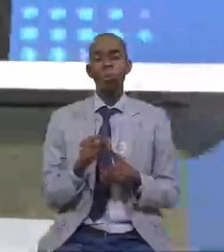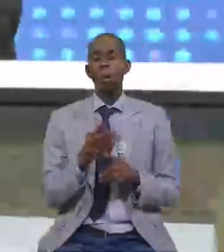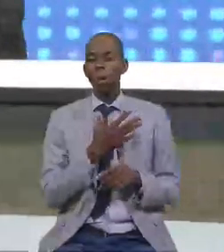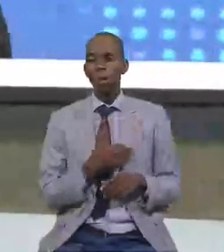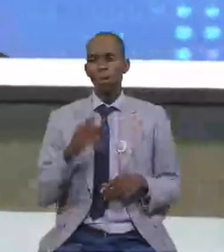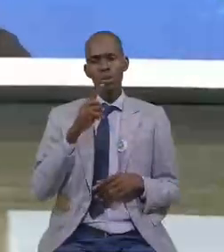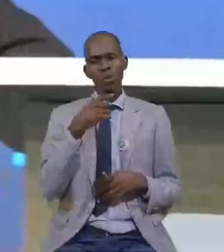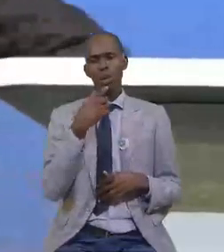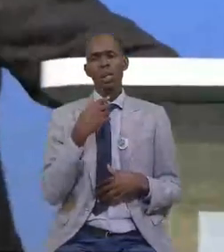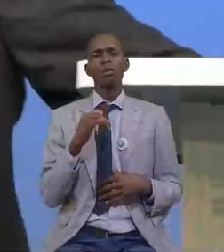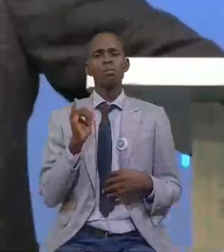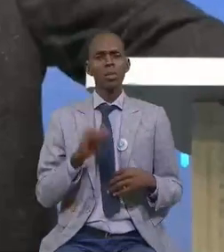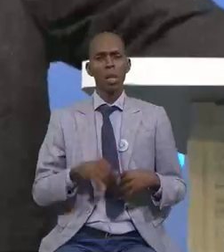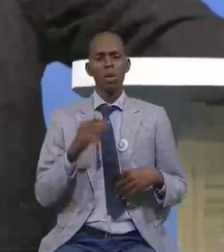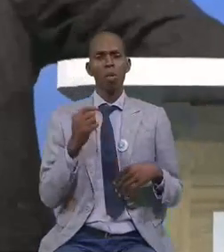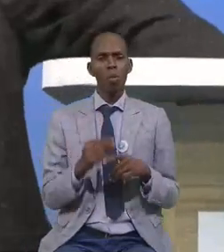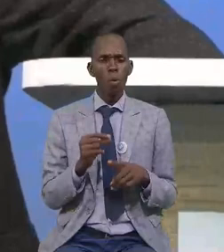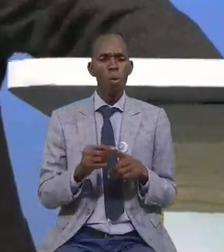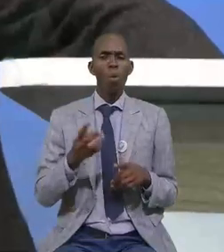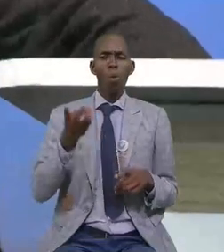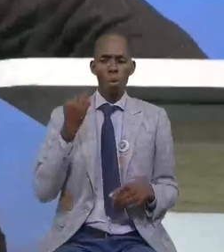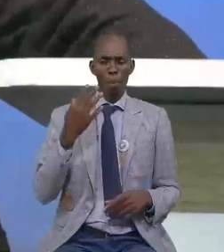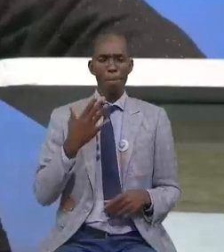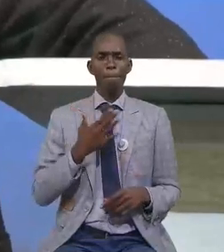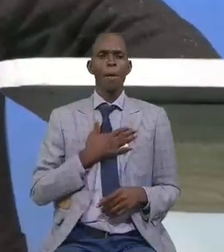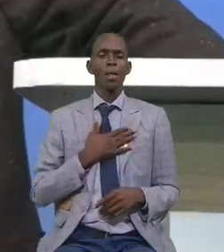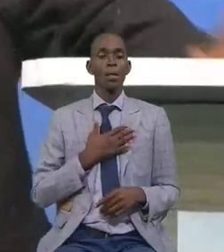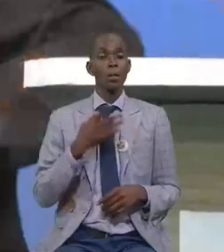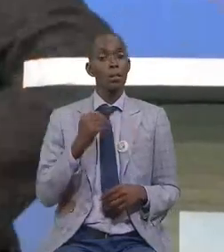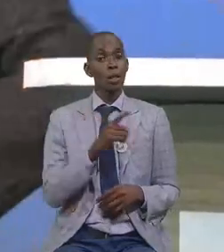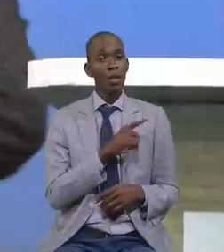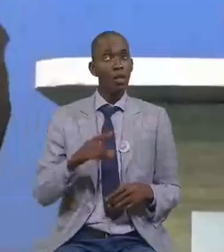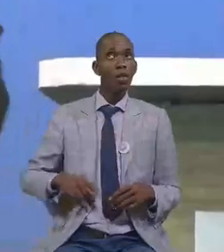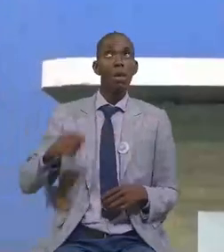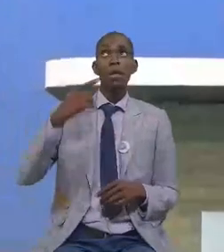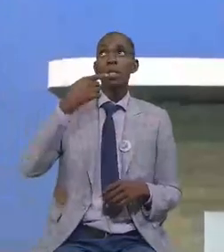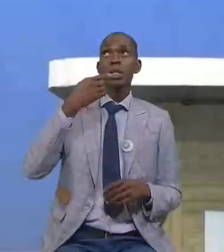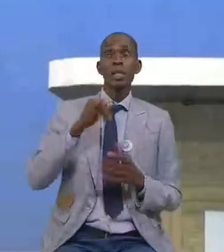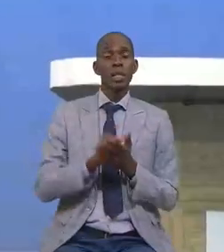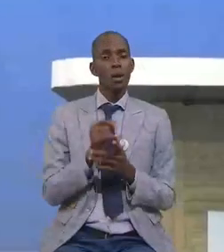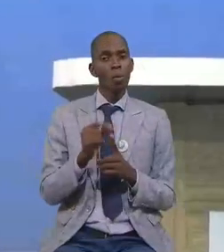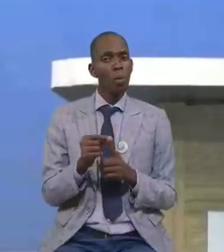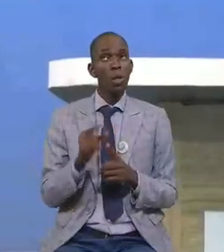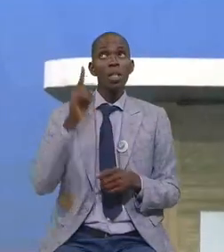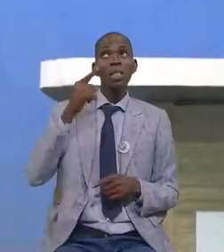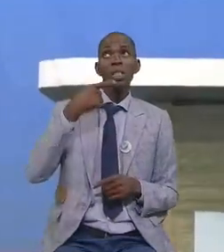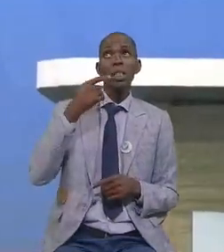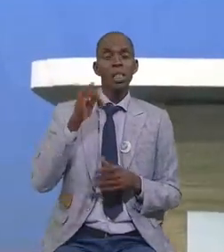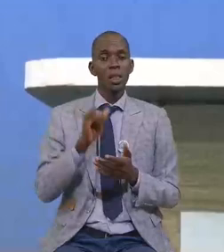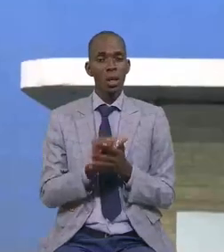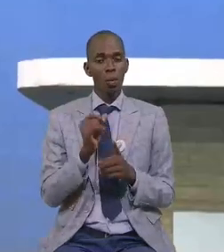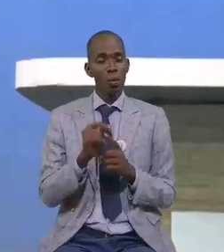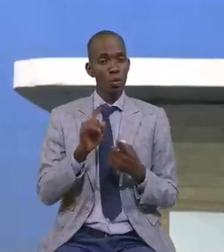dites que cette parole m'appartient, le Seigneur a déclaré cette parole pour